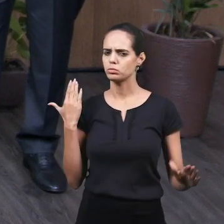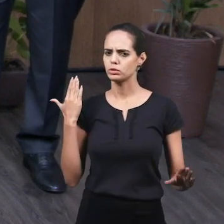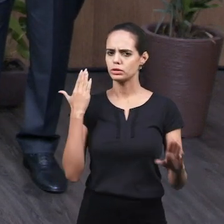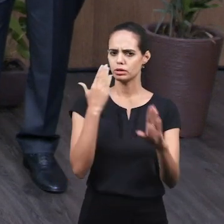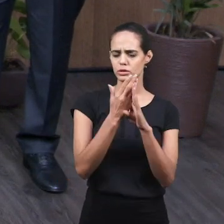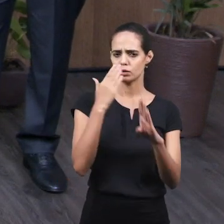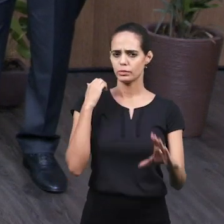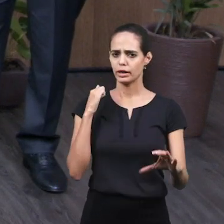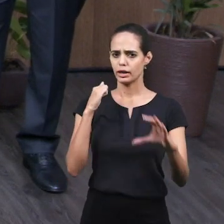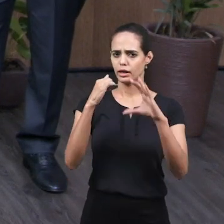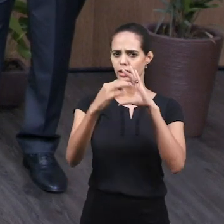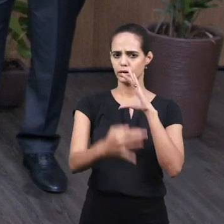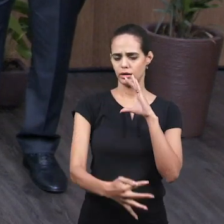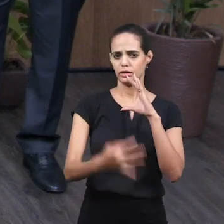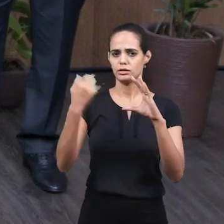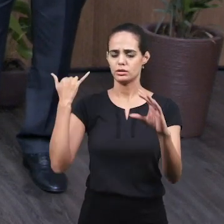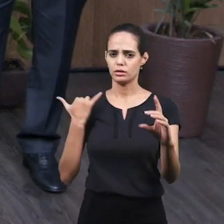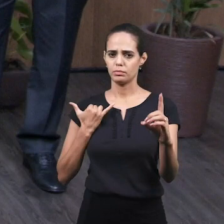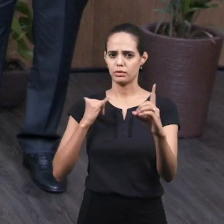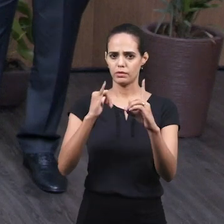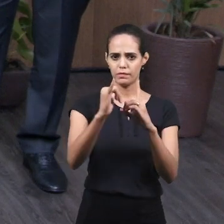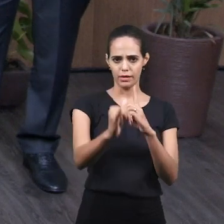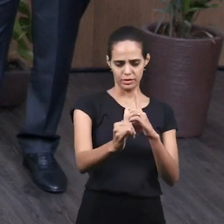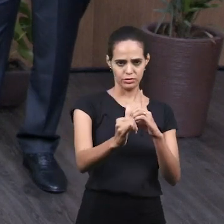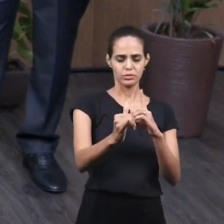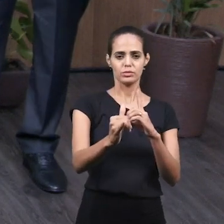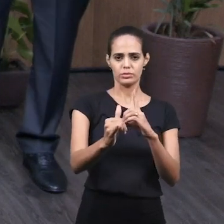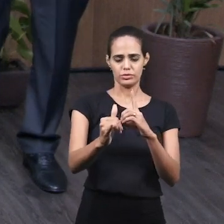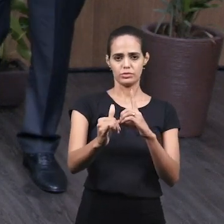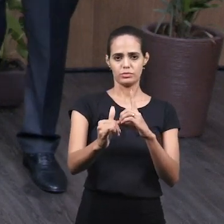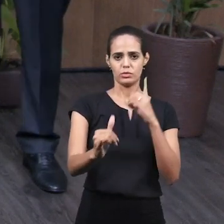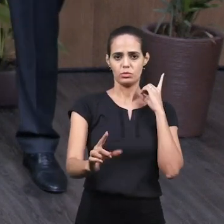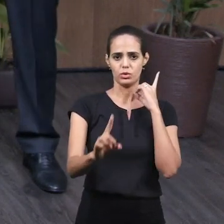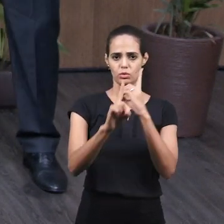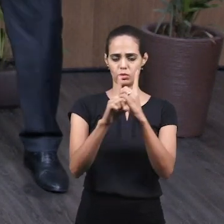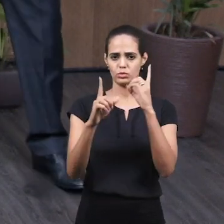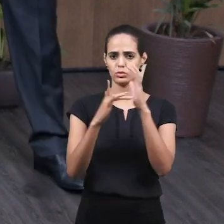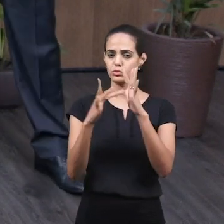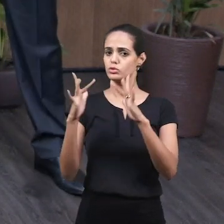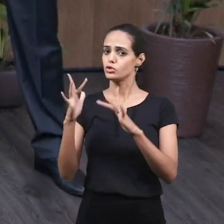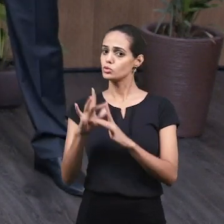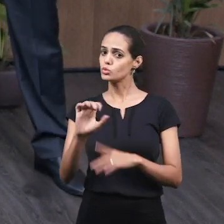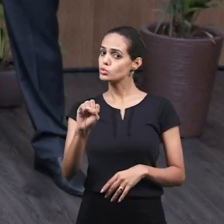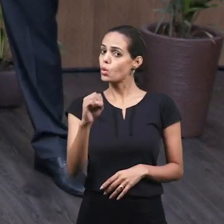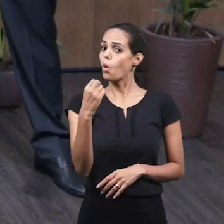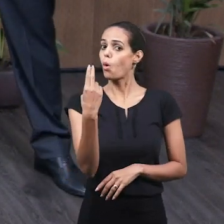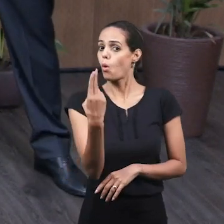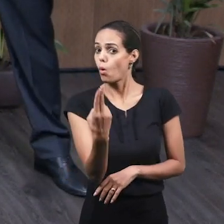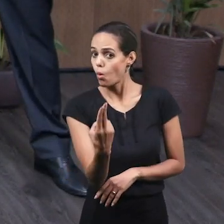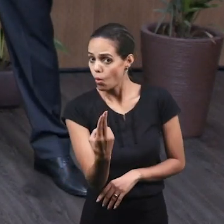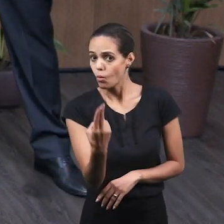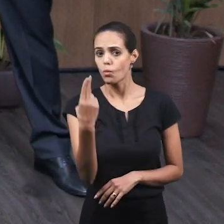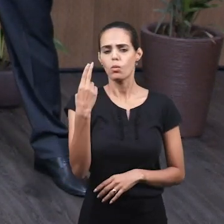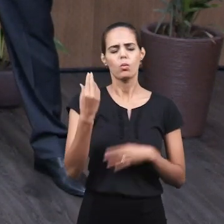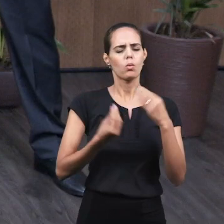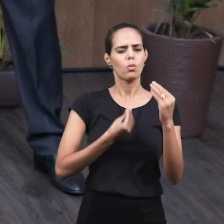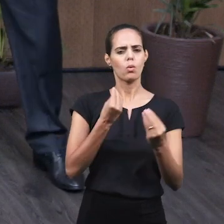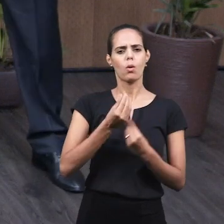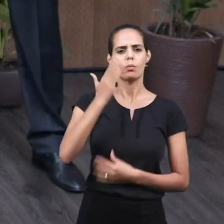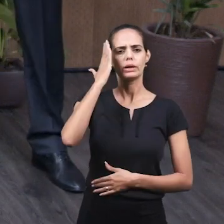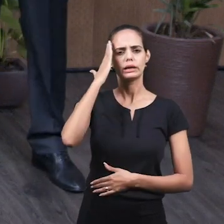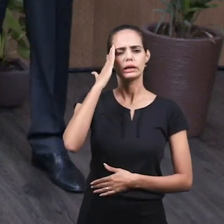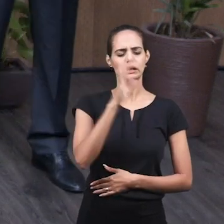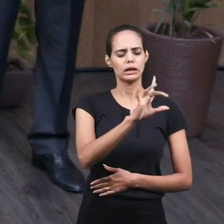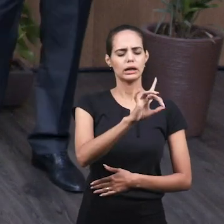prophétique dans les rencontres du Seigneur Jésus, ou encore comment comprendre chaque